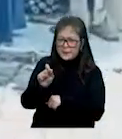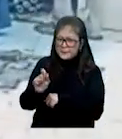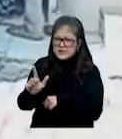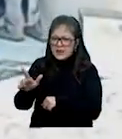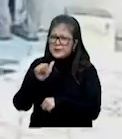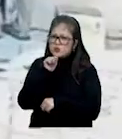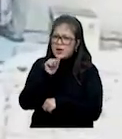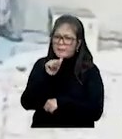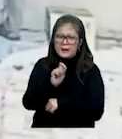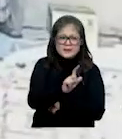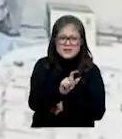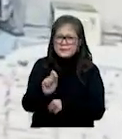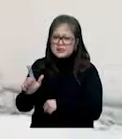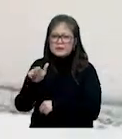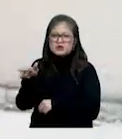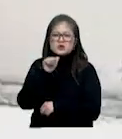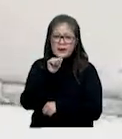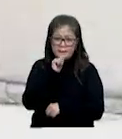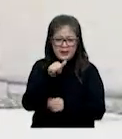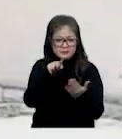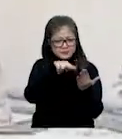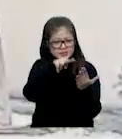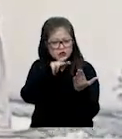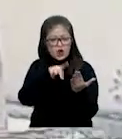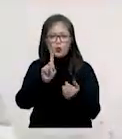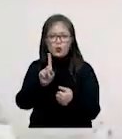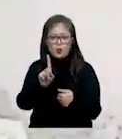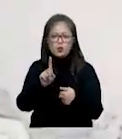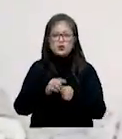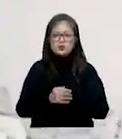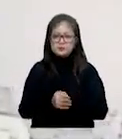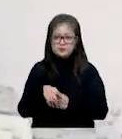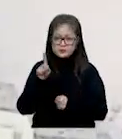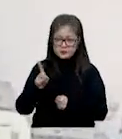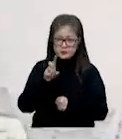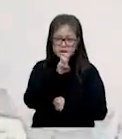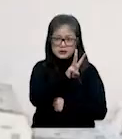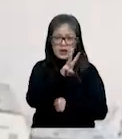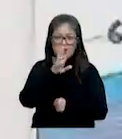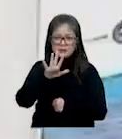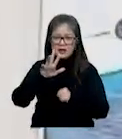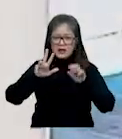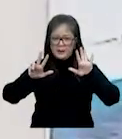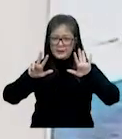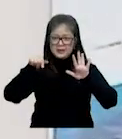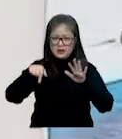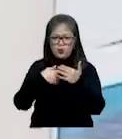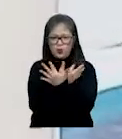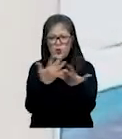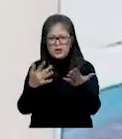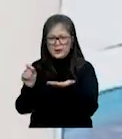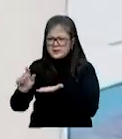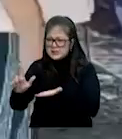Dari 400-an korban pinjaman fiktif, 358 warga terverifikasi tidak ada pinjaman ke PNM, sementara 49